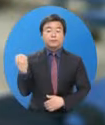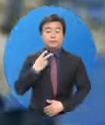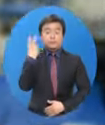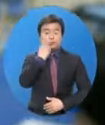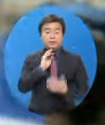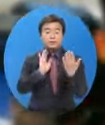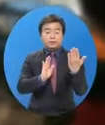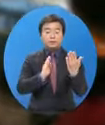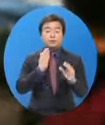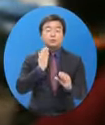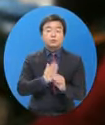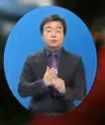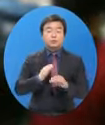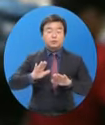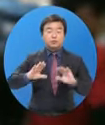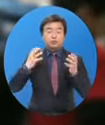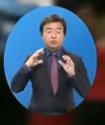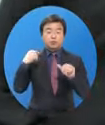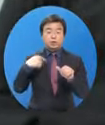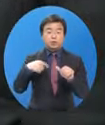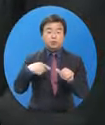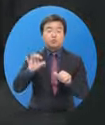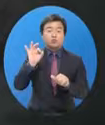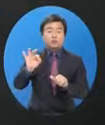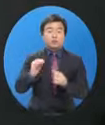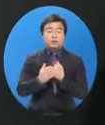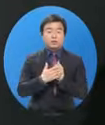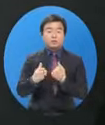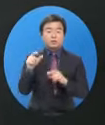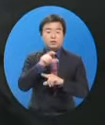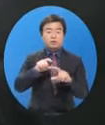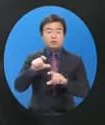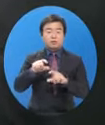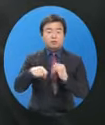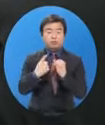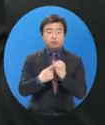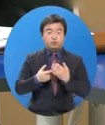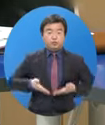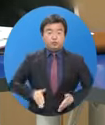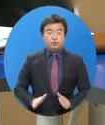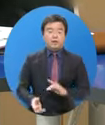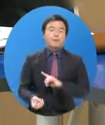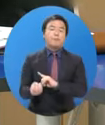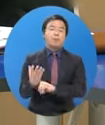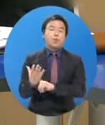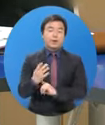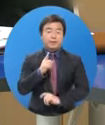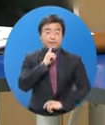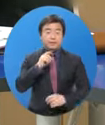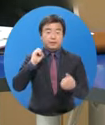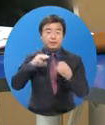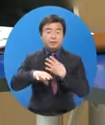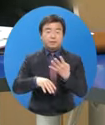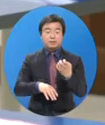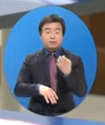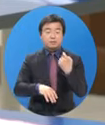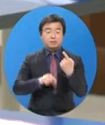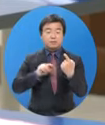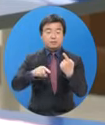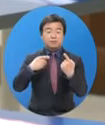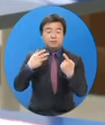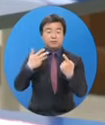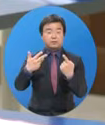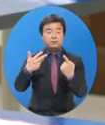조사 대상 가운데 유아교육비 부담 때문에 추가 출산을 포기했다는 응답자가 42.7%에 달해